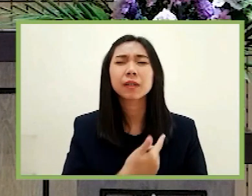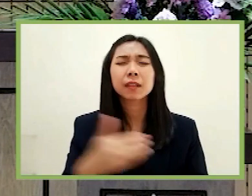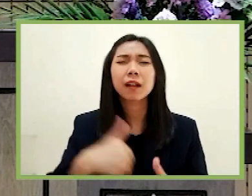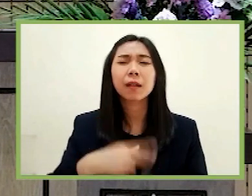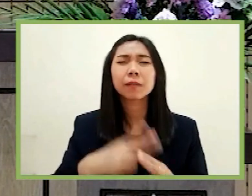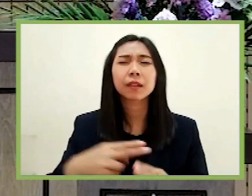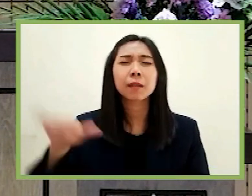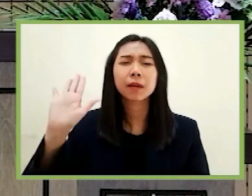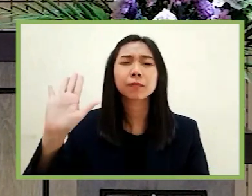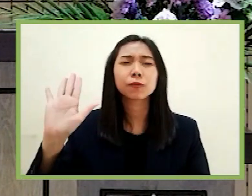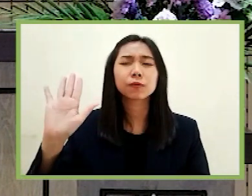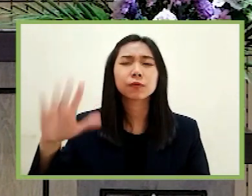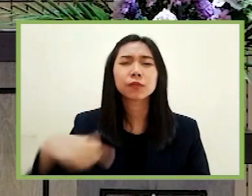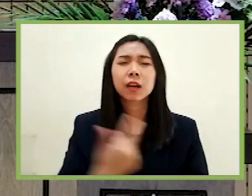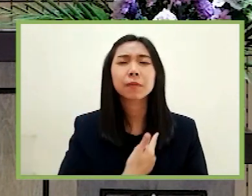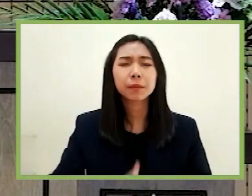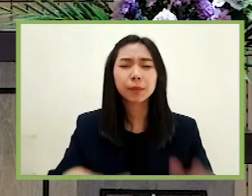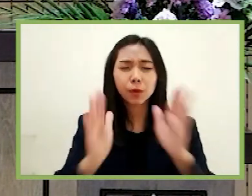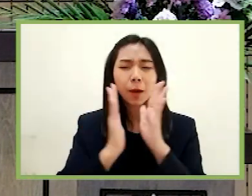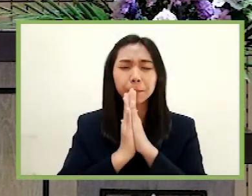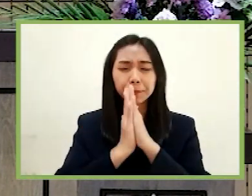nama-mu kami berdoa